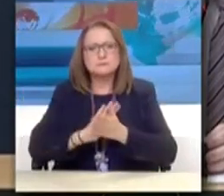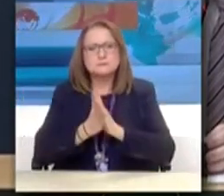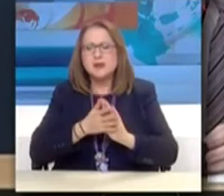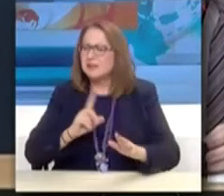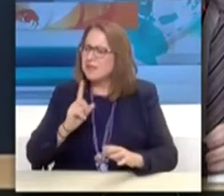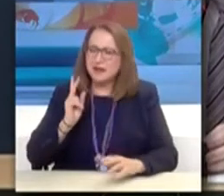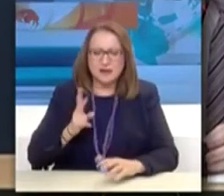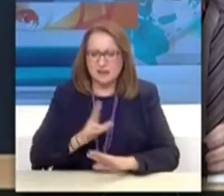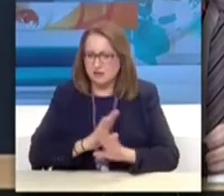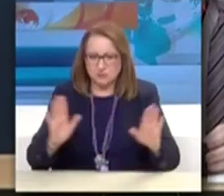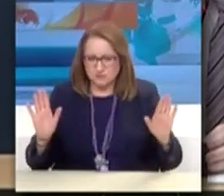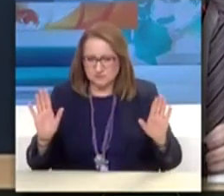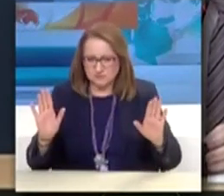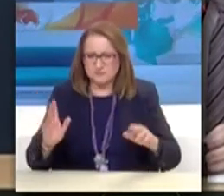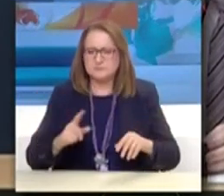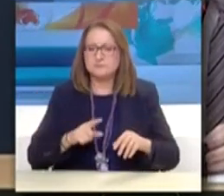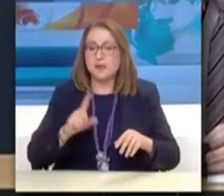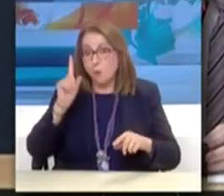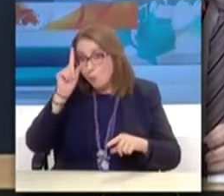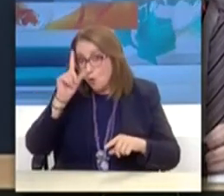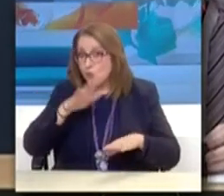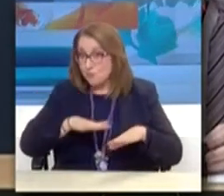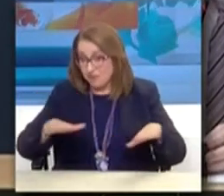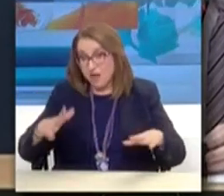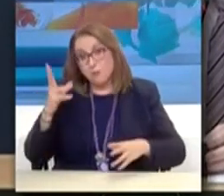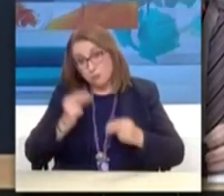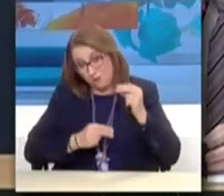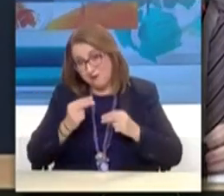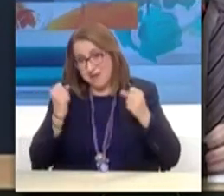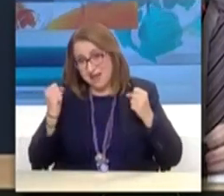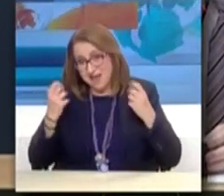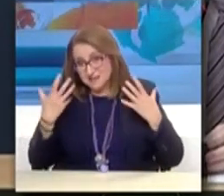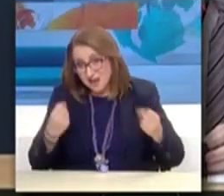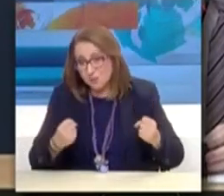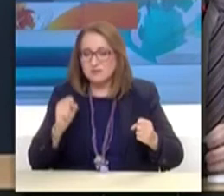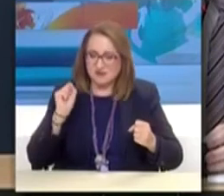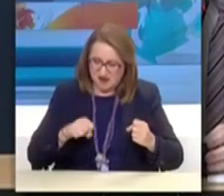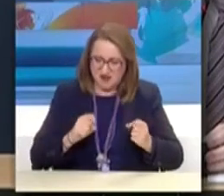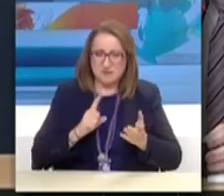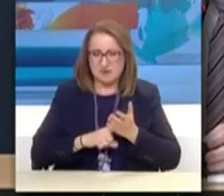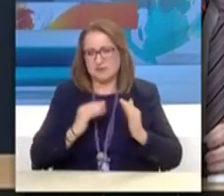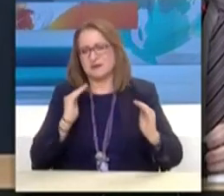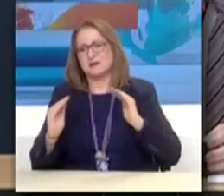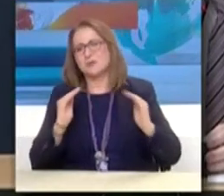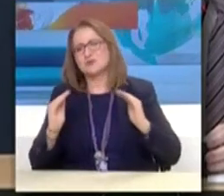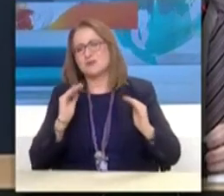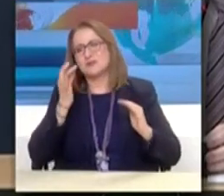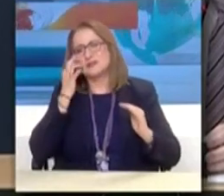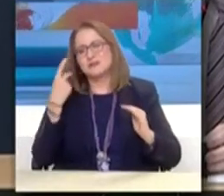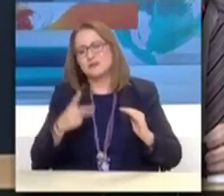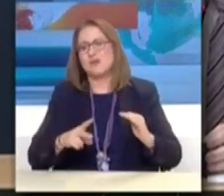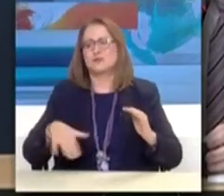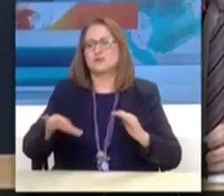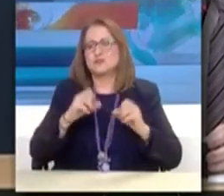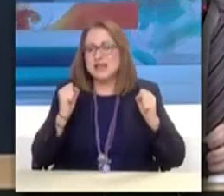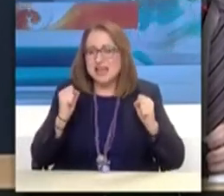μεγάλους. Τα παιδιά αυξημένου κινδύνου φυσικά και έχουν αυξημένο κίνδυνο, φυσικά και πρέπει να επιτηρείται η υγεία τους πολύ καλύτερα και μέσα σε νοσοκομιακό